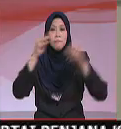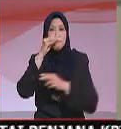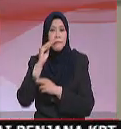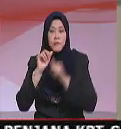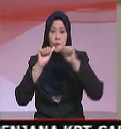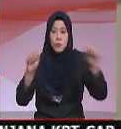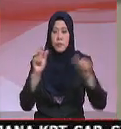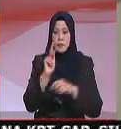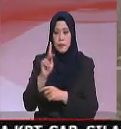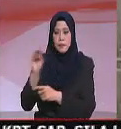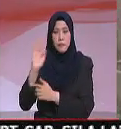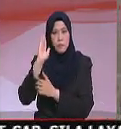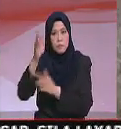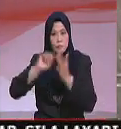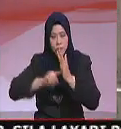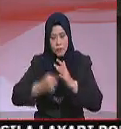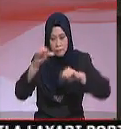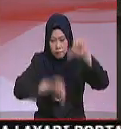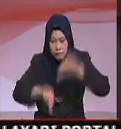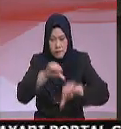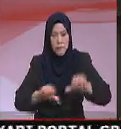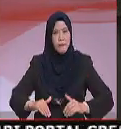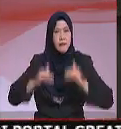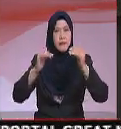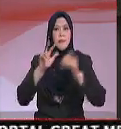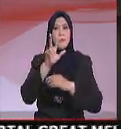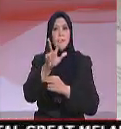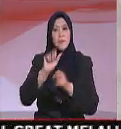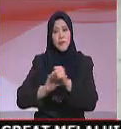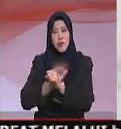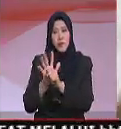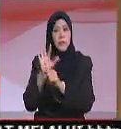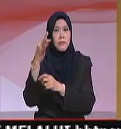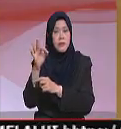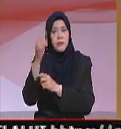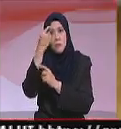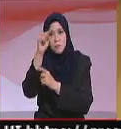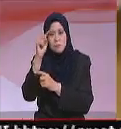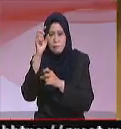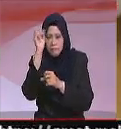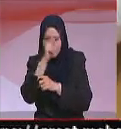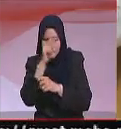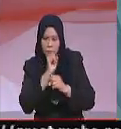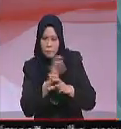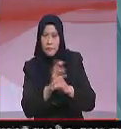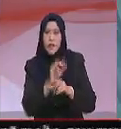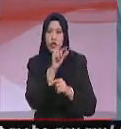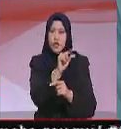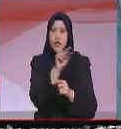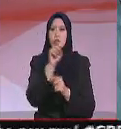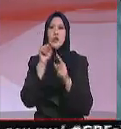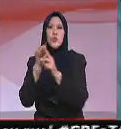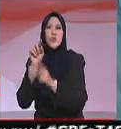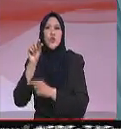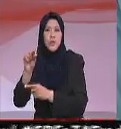KKM bakal memulakan satu kajian klinikal fasa 3 vaksin COVID-19 menerusi inisiatif kerajaan dengan kerajaan G7 bersama